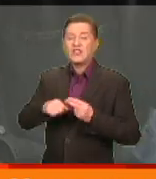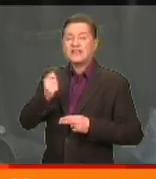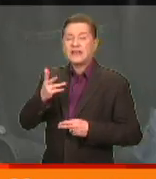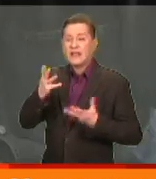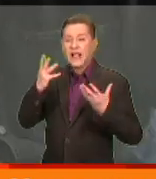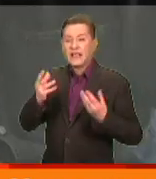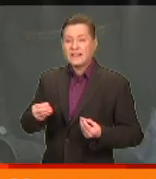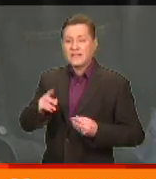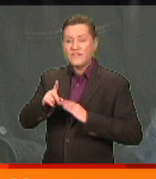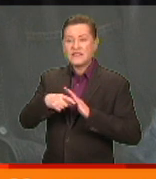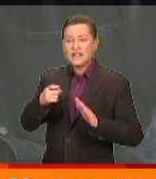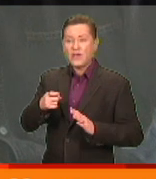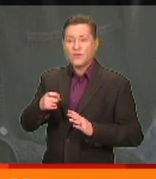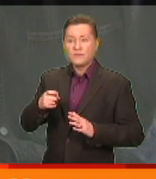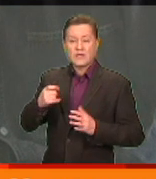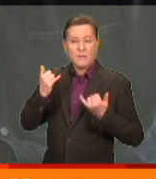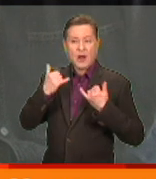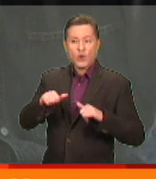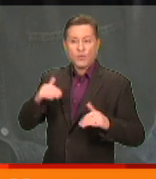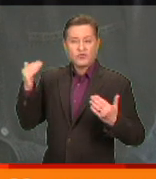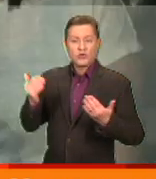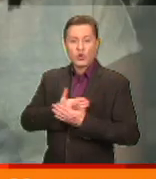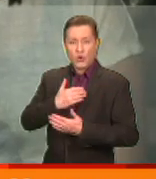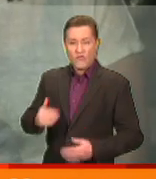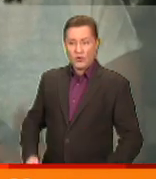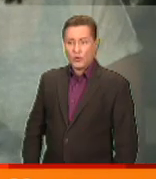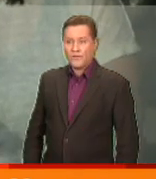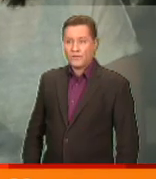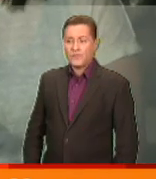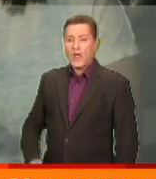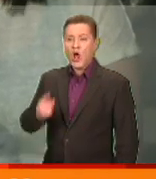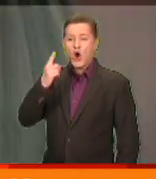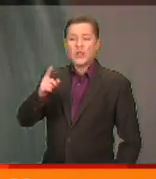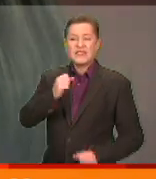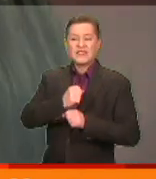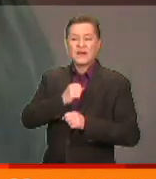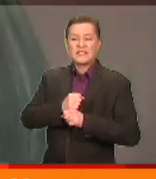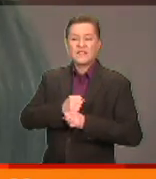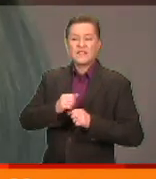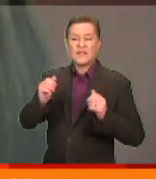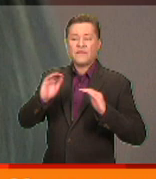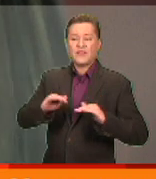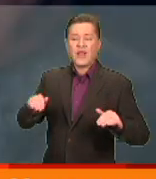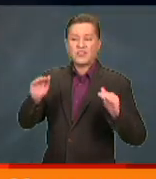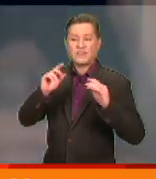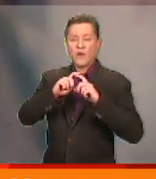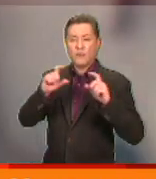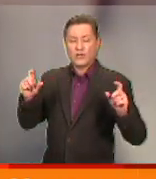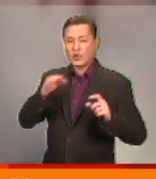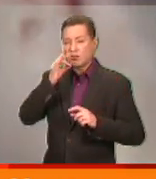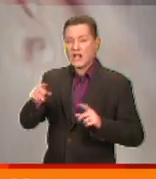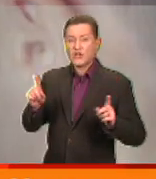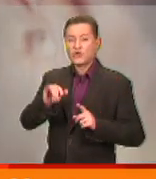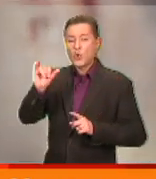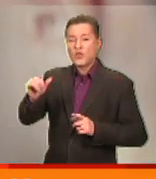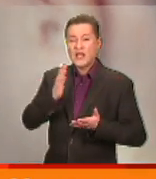та Елен дізнаються приголомшливу новину. Один із працівників притулку сказав нам, ми випадково довідалися, що в них